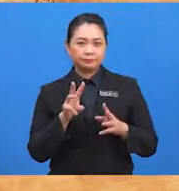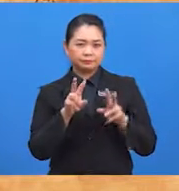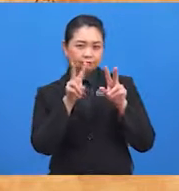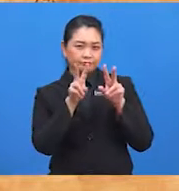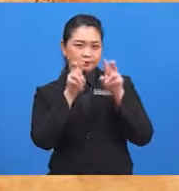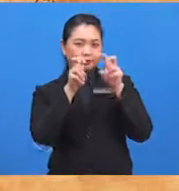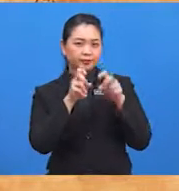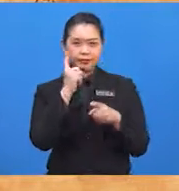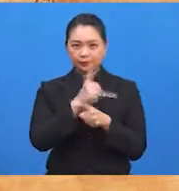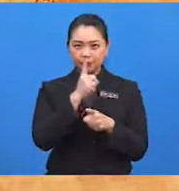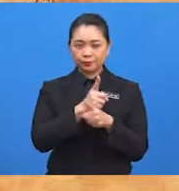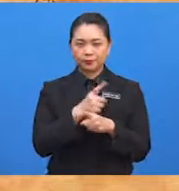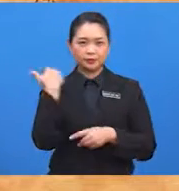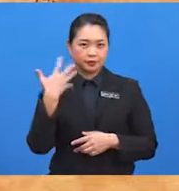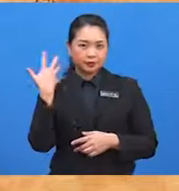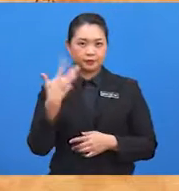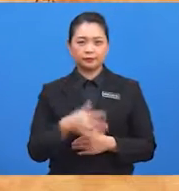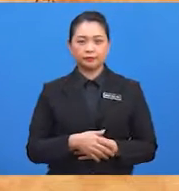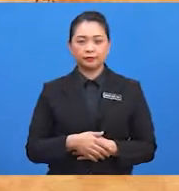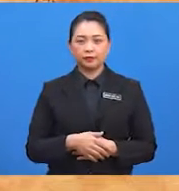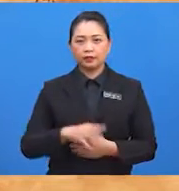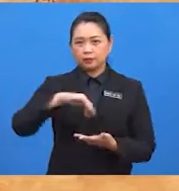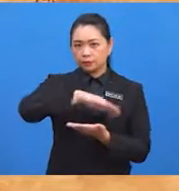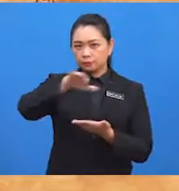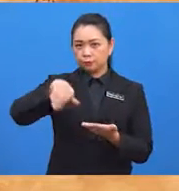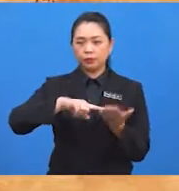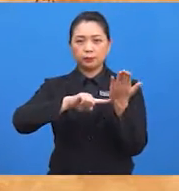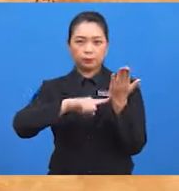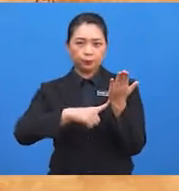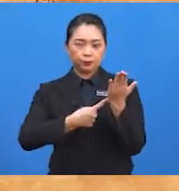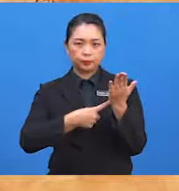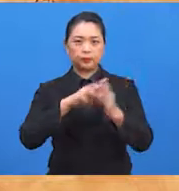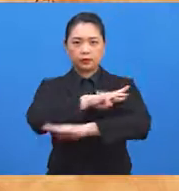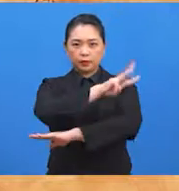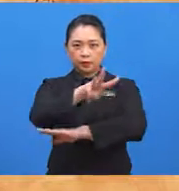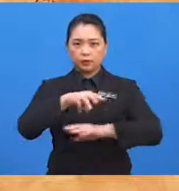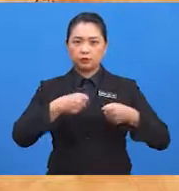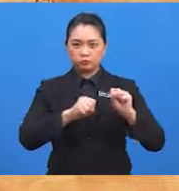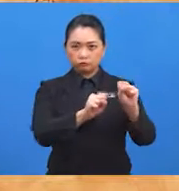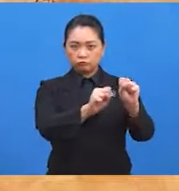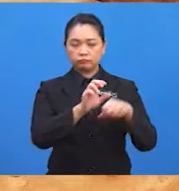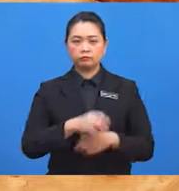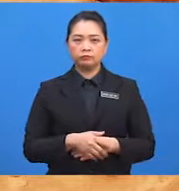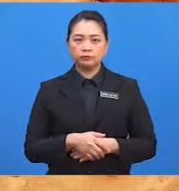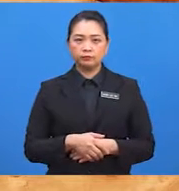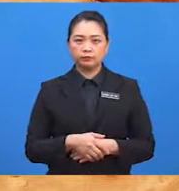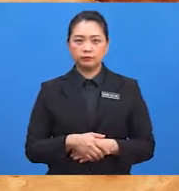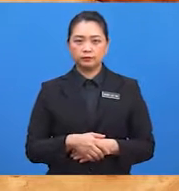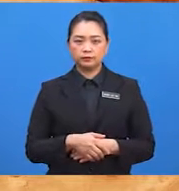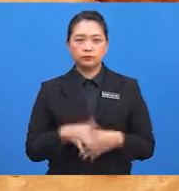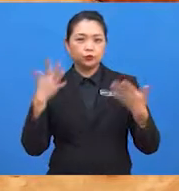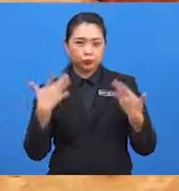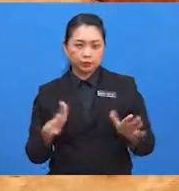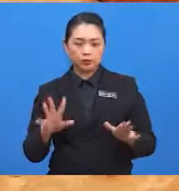sejarah perkembangan tamadun Mesopotamia? Semuanya bermula dari kawasan lembah sungai yang subur.